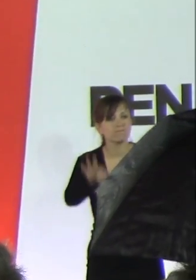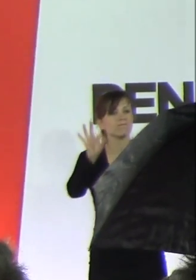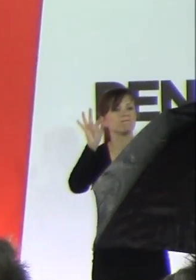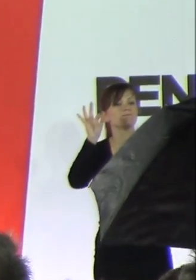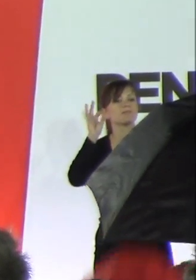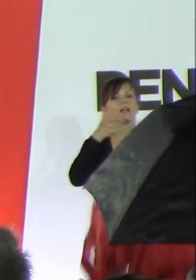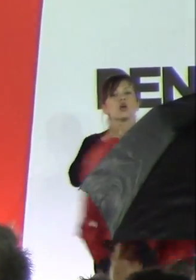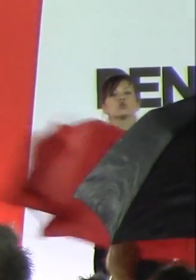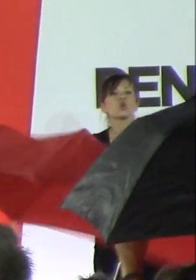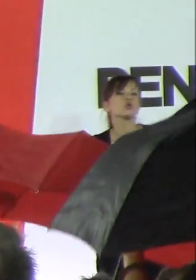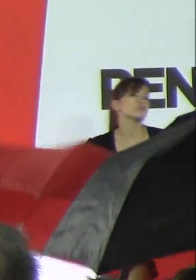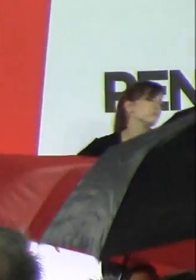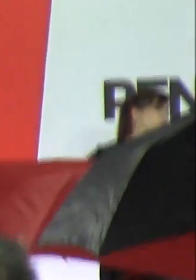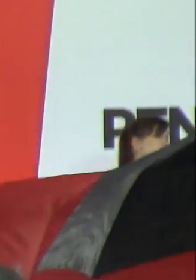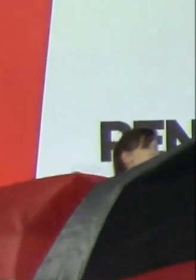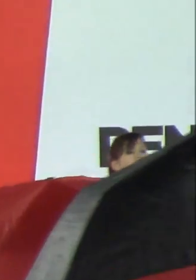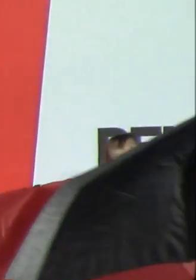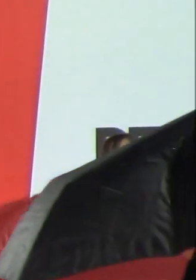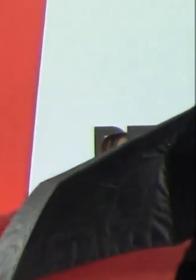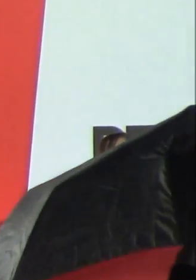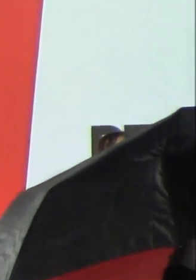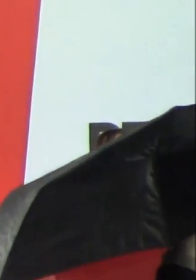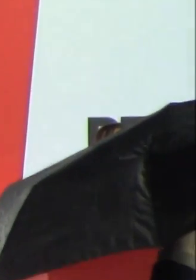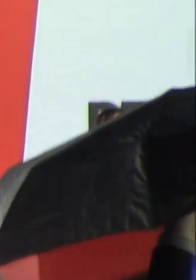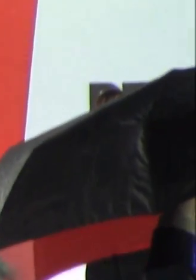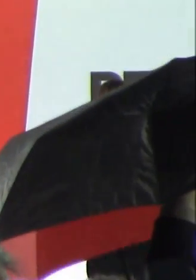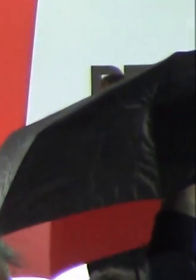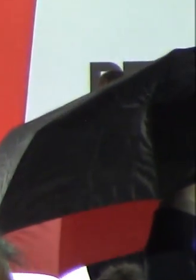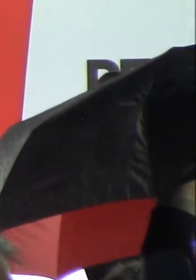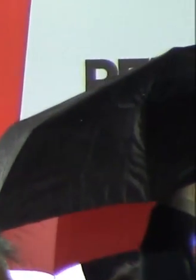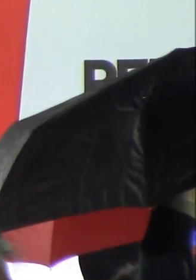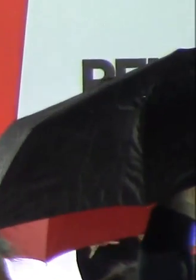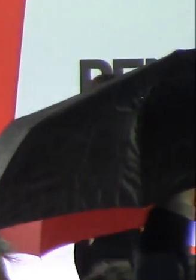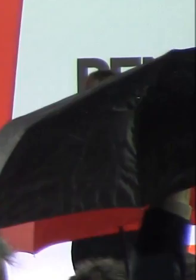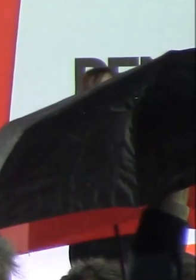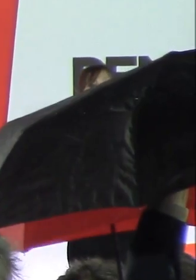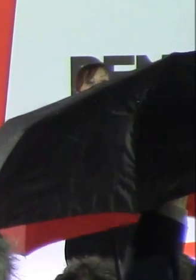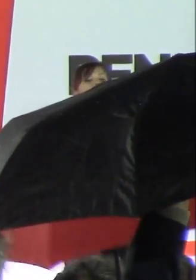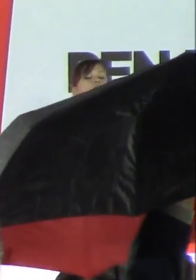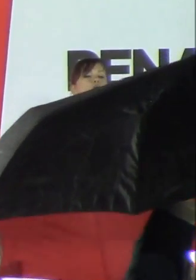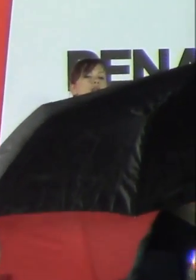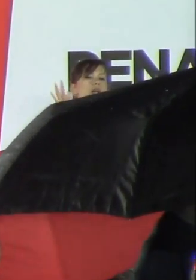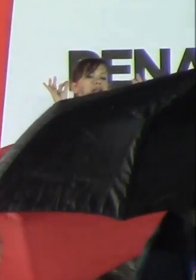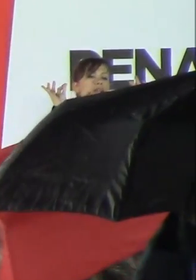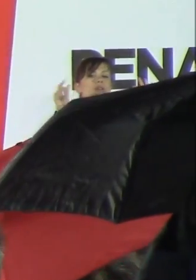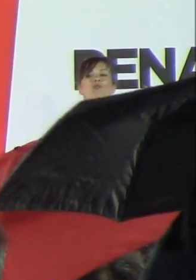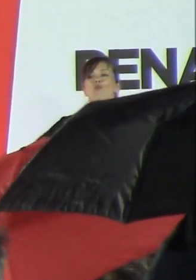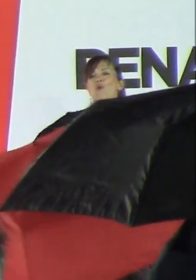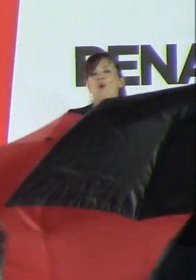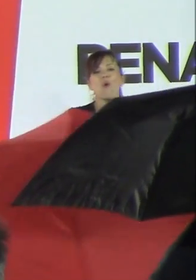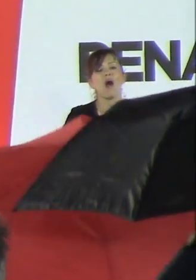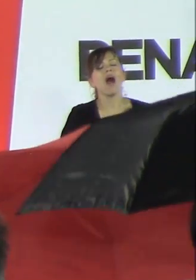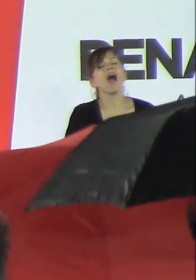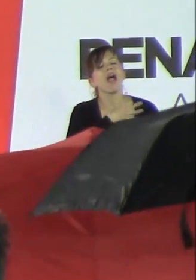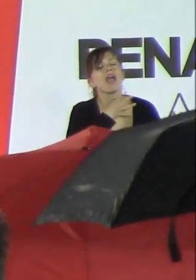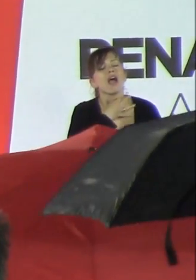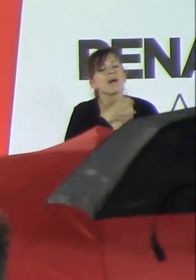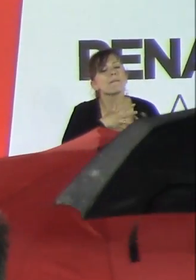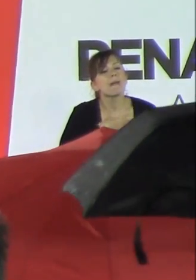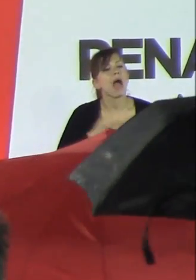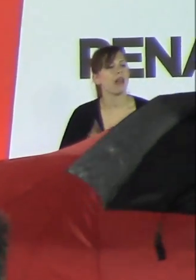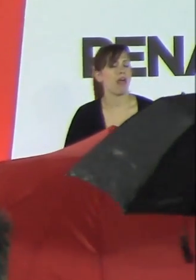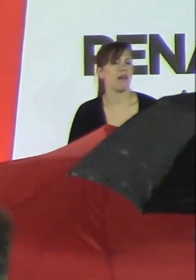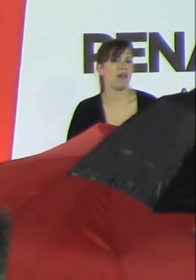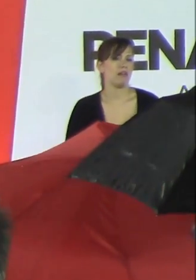για την αναγέννηση της πατρίδας μας. Μία νέα αρχή στη μεγάλη αλλαγή που έχει ανάγκη ο τόπος και